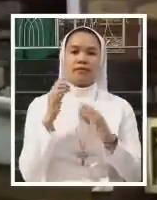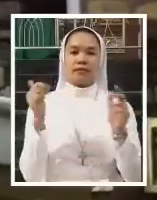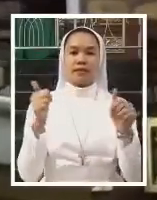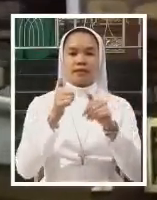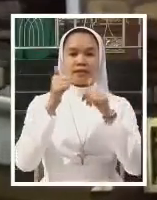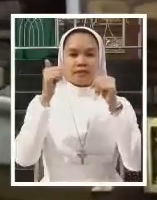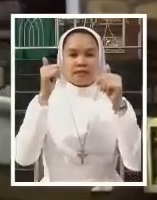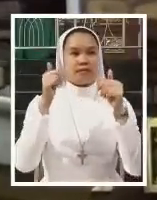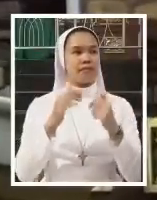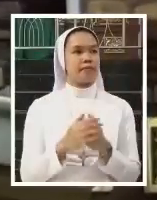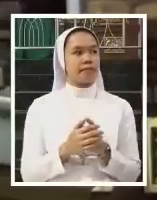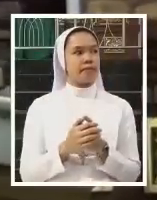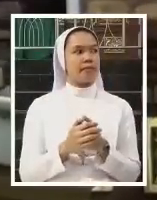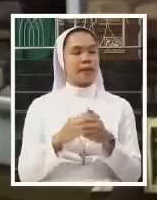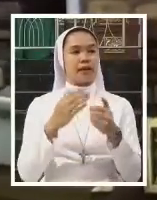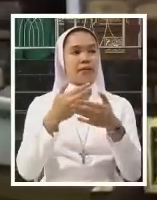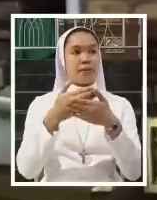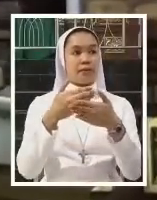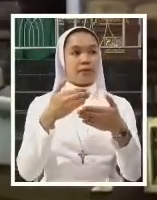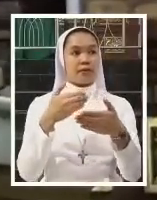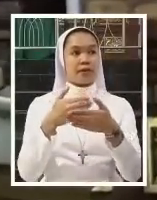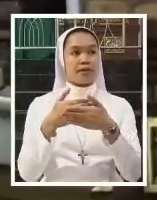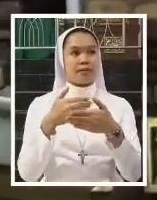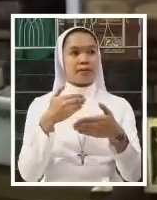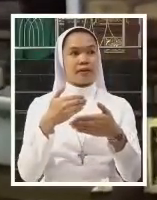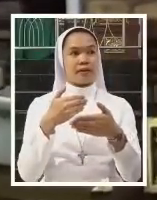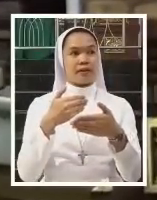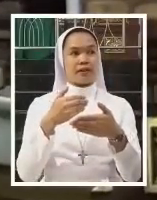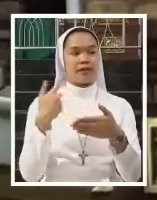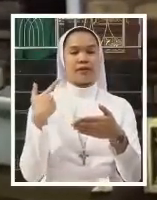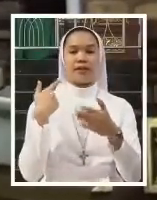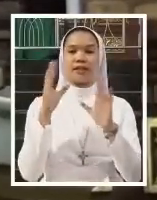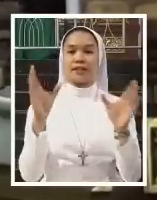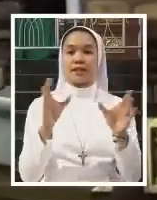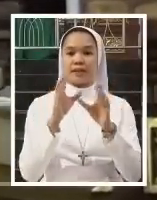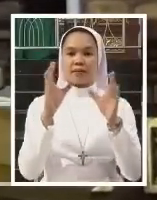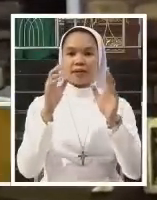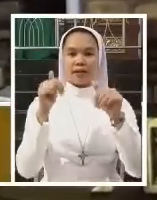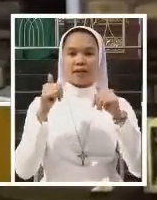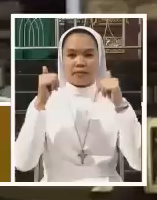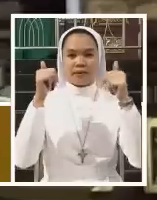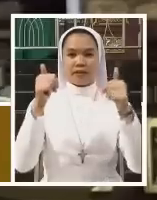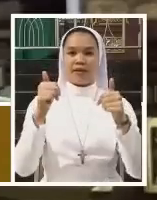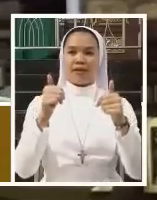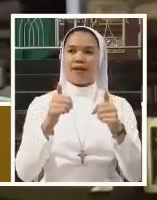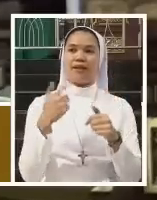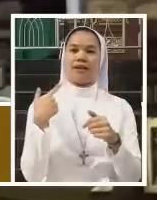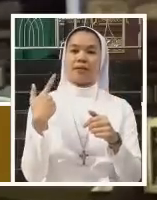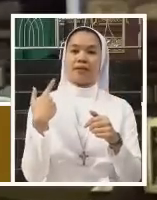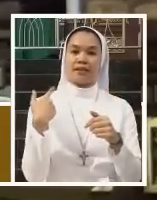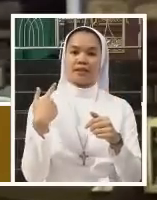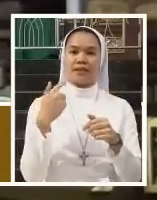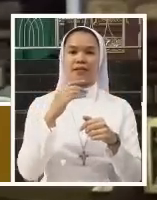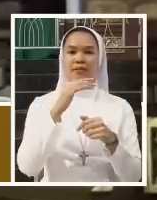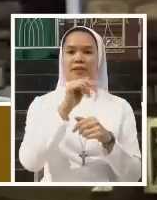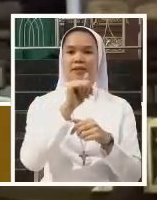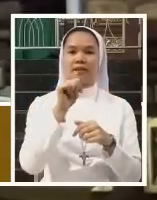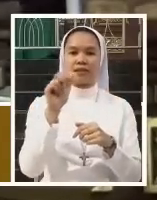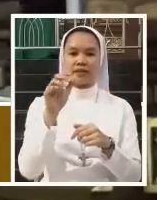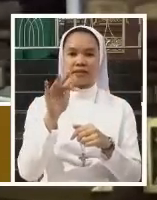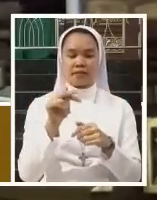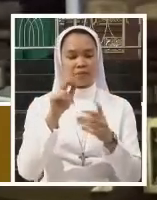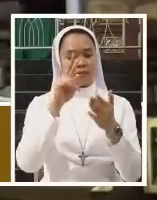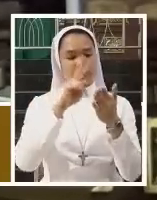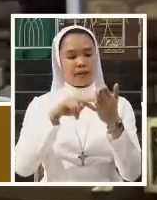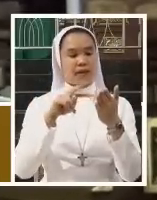Bago po ang pagbasa kan mga jubilarians asin kan assignment, but kumo nang